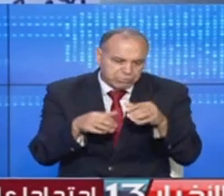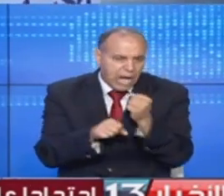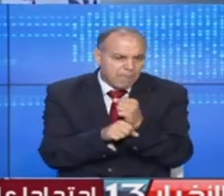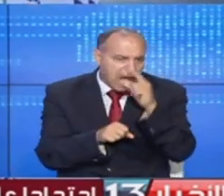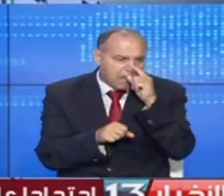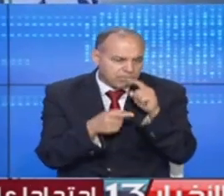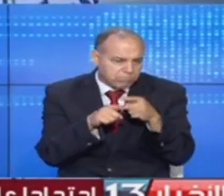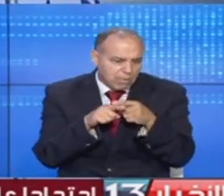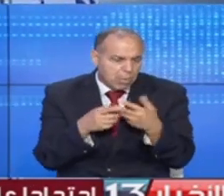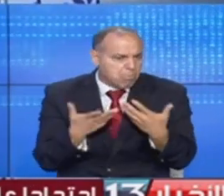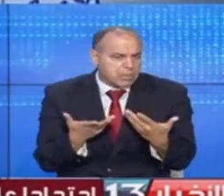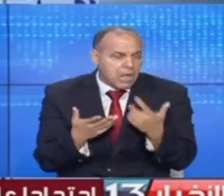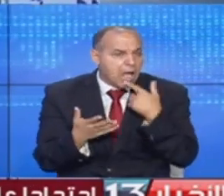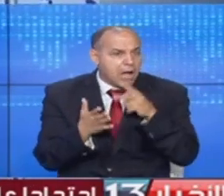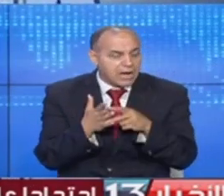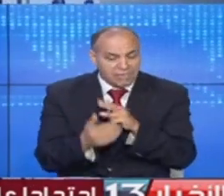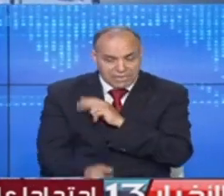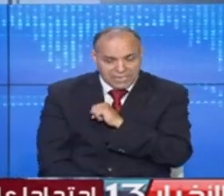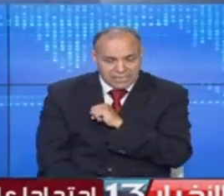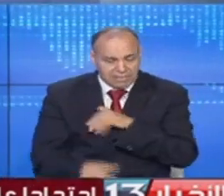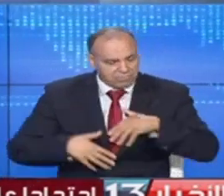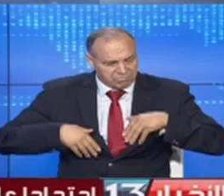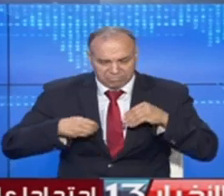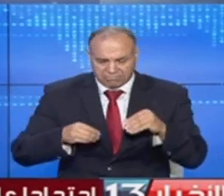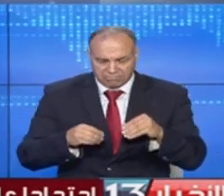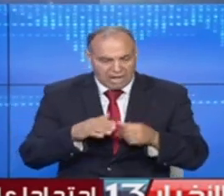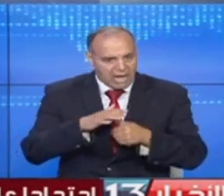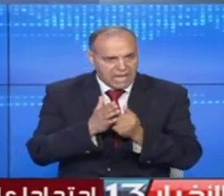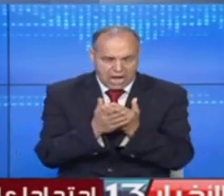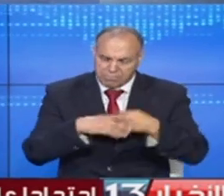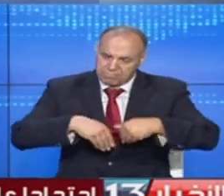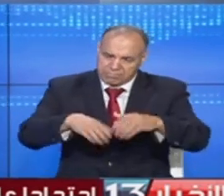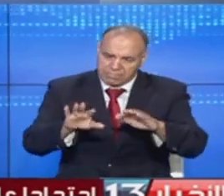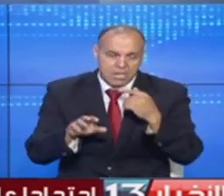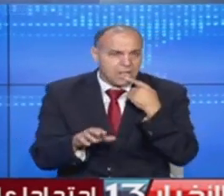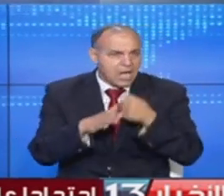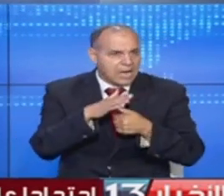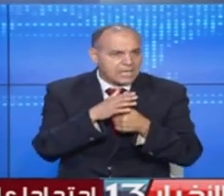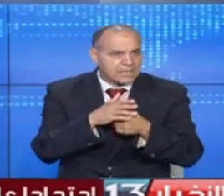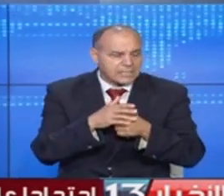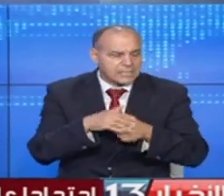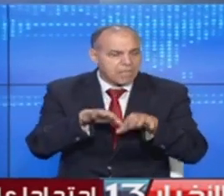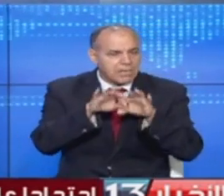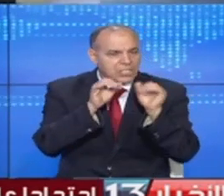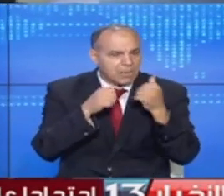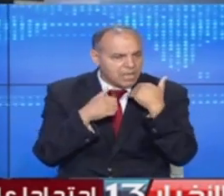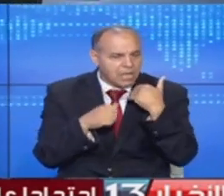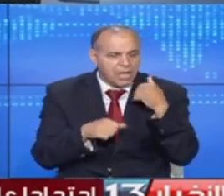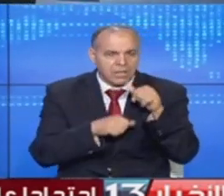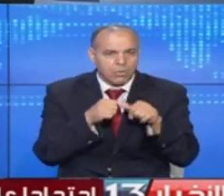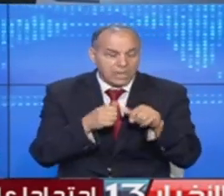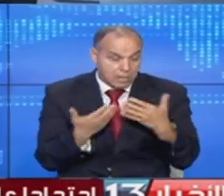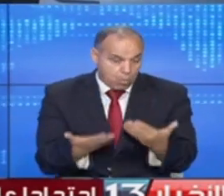العربيه المشترك قررت فلسطين التنازل والتخلي عن حقها في ت رئيس مجلس الجامعه في دورتها